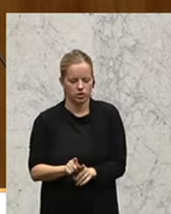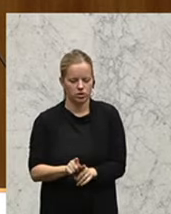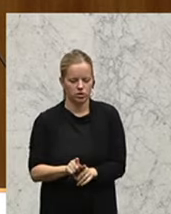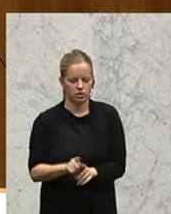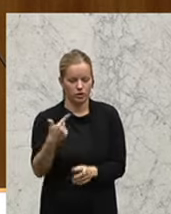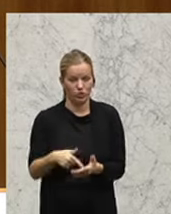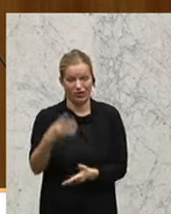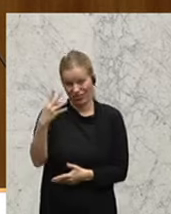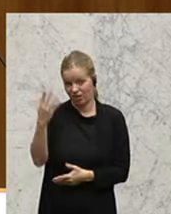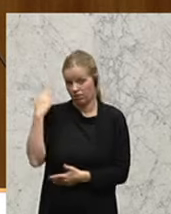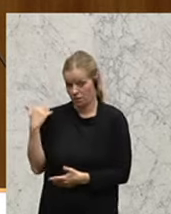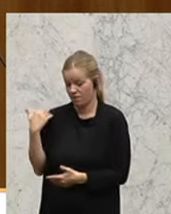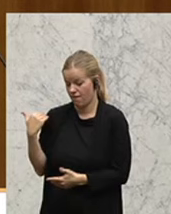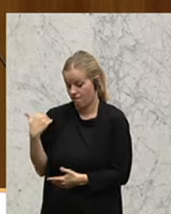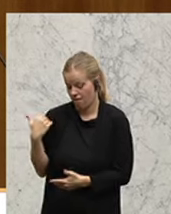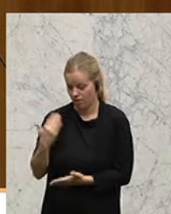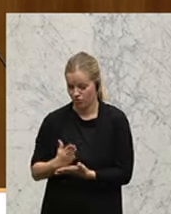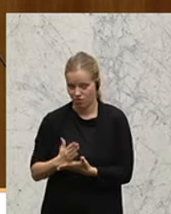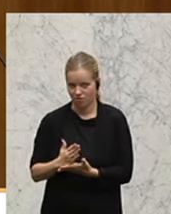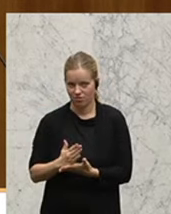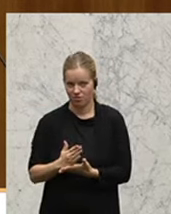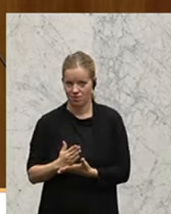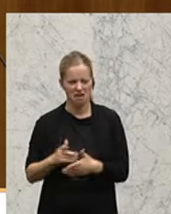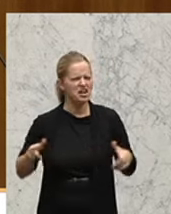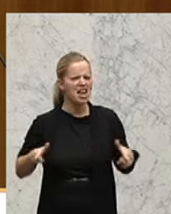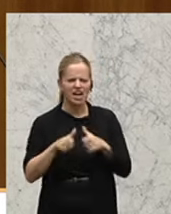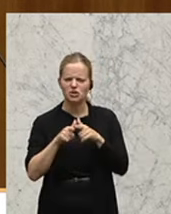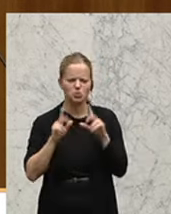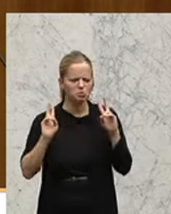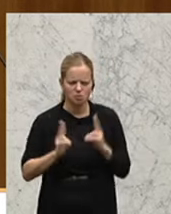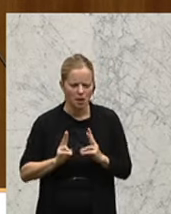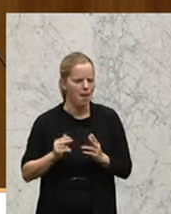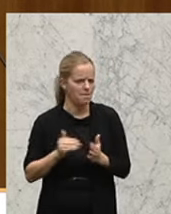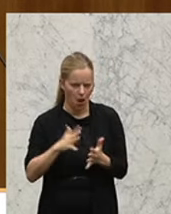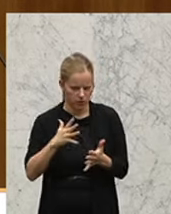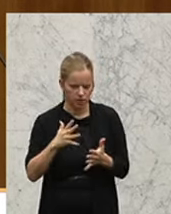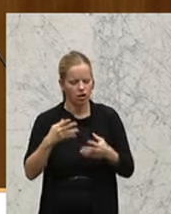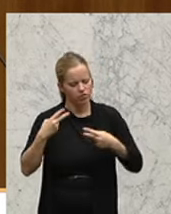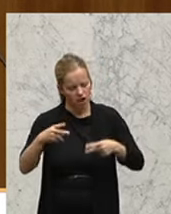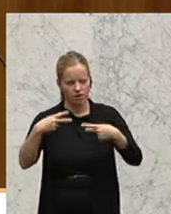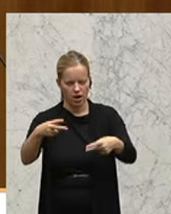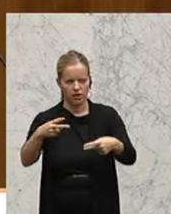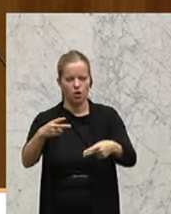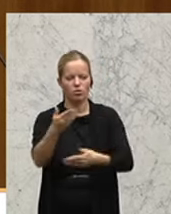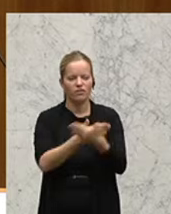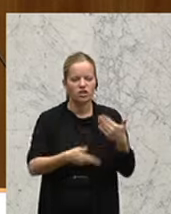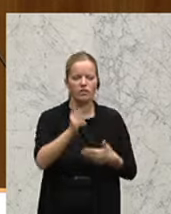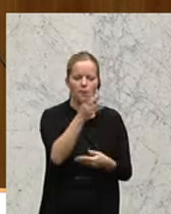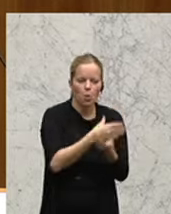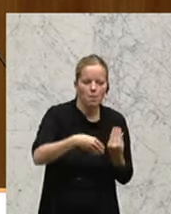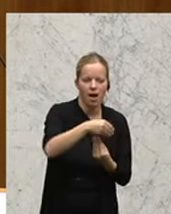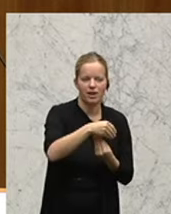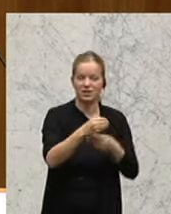schon waren. Also da brauche ich keine Leistungseinschränkungen machen, kann ich alles wunderbar weiterbringen. Und die Wirtschaftskammerumlage 2, die kann man